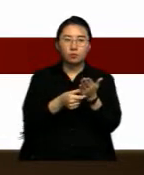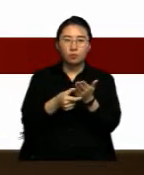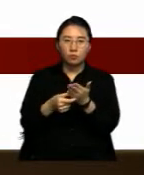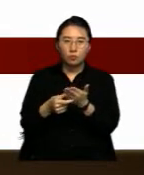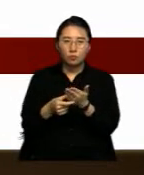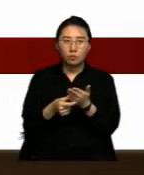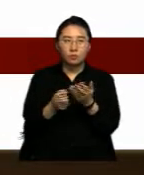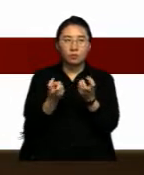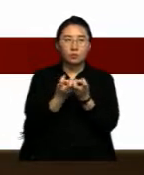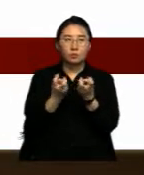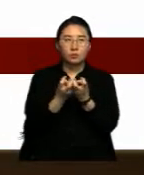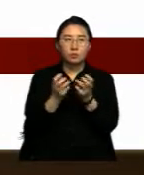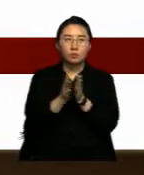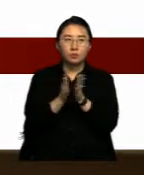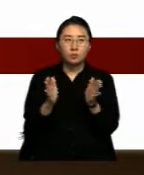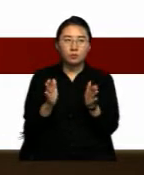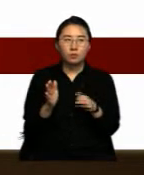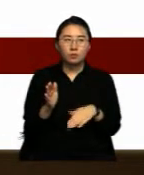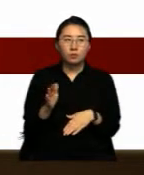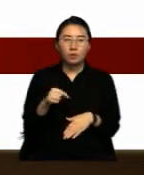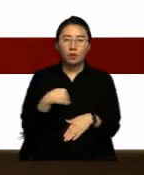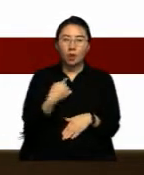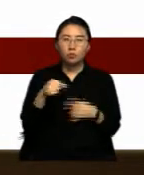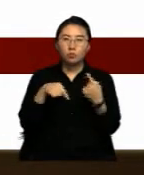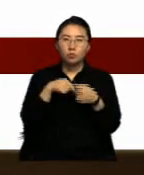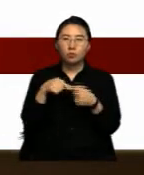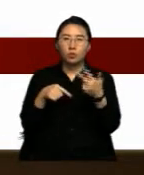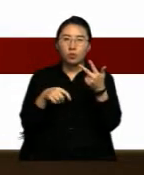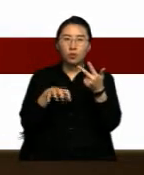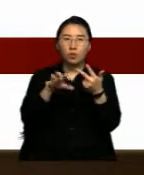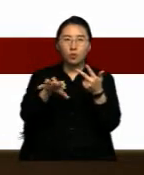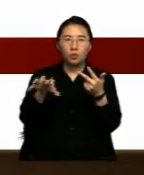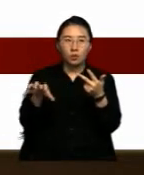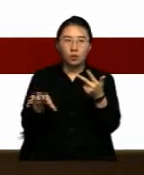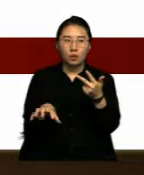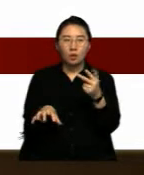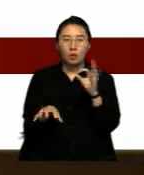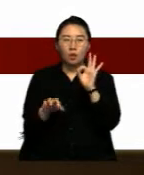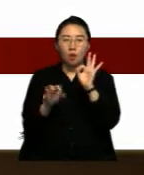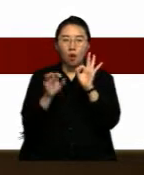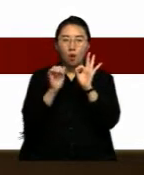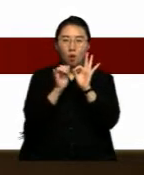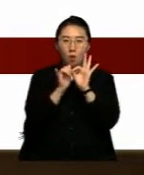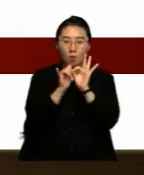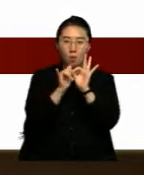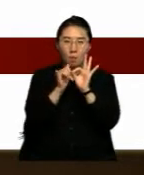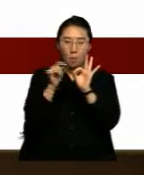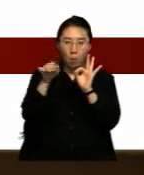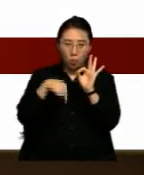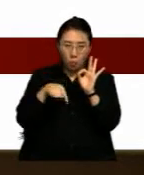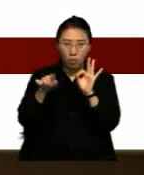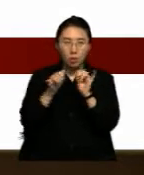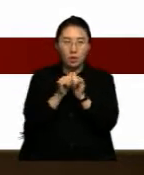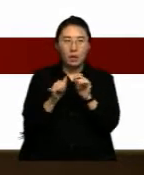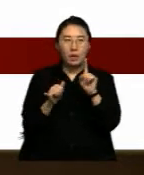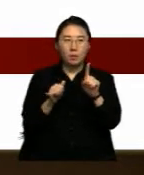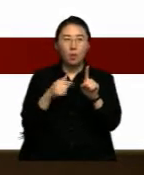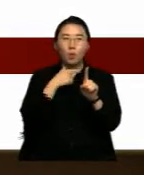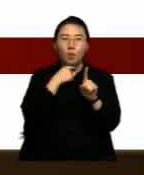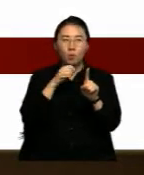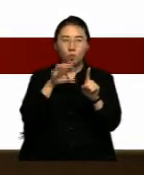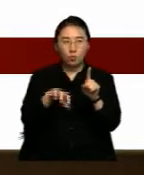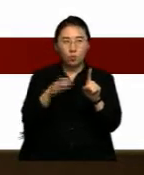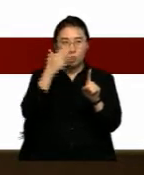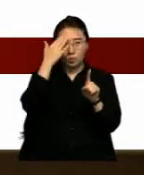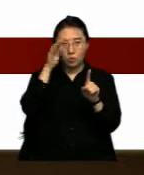쿠폰제를 갔네요. 본인이 운영하는 7개의 숙박업소에 10번을 단 사람은 한 번은